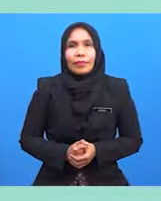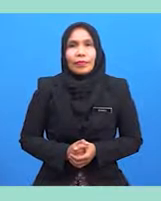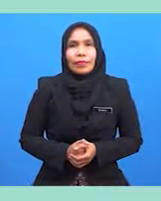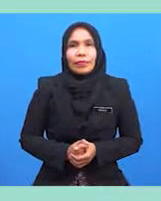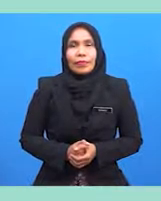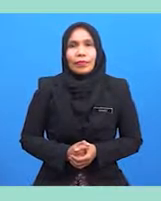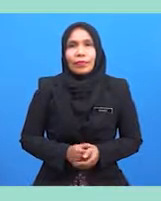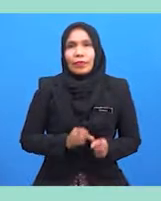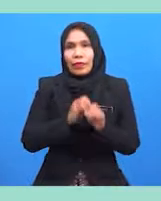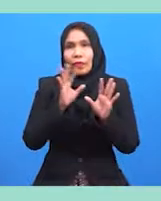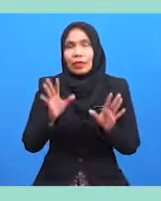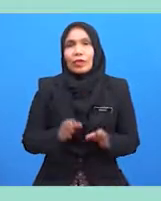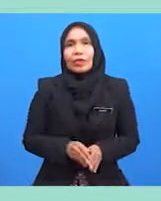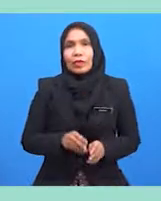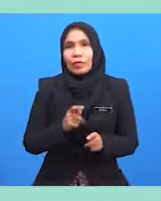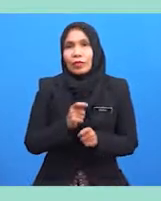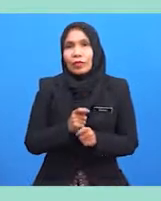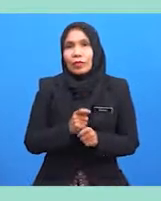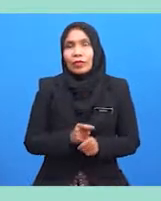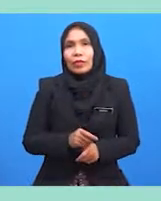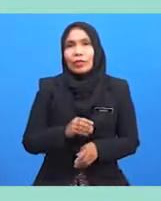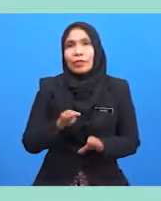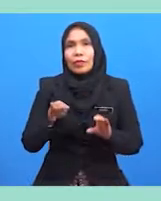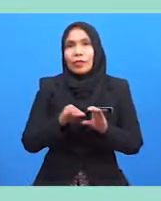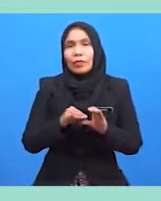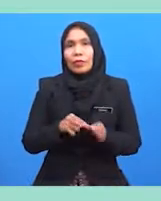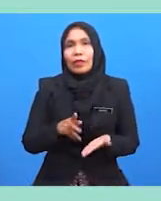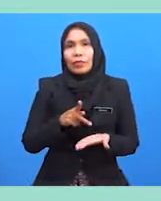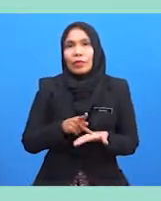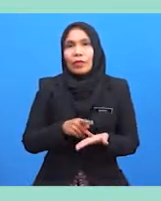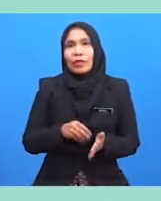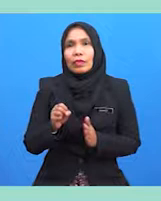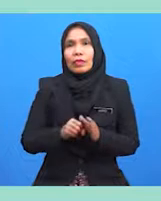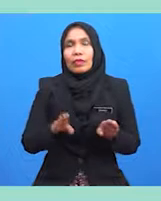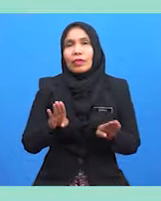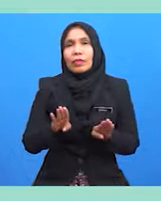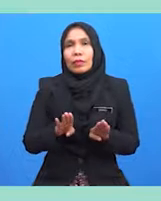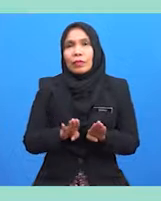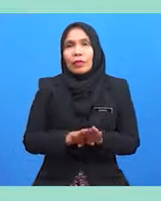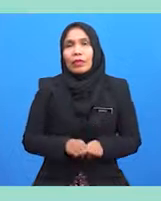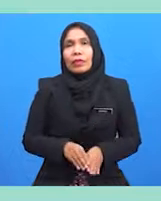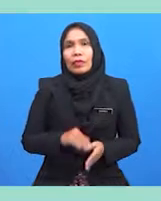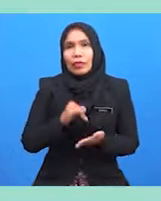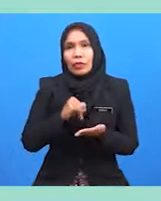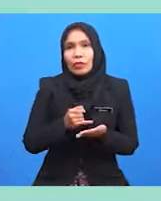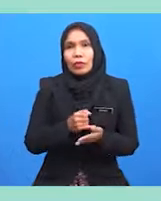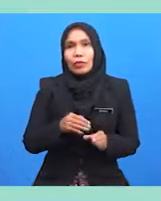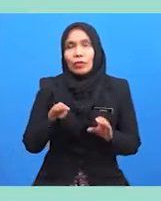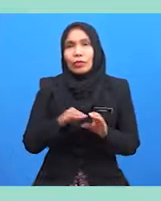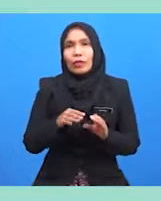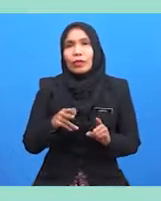Terangkan fungsi bank pusat sebagai jurubank kepada bank perdagangan. Soalan ini bernilai 4